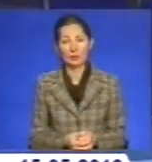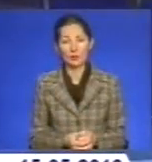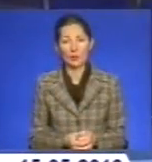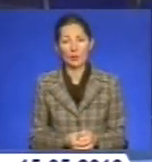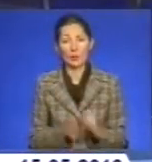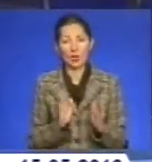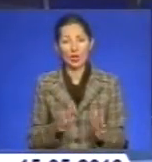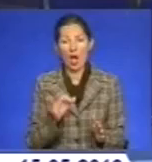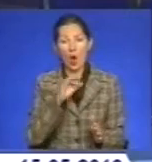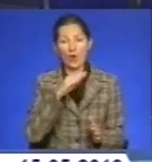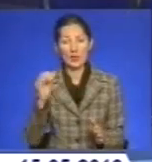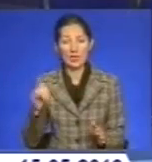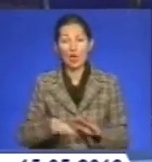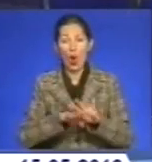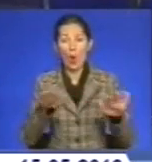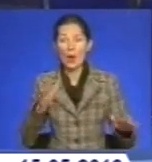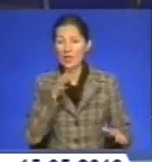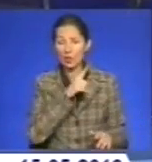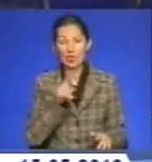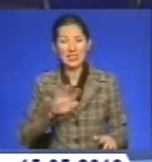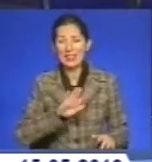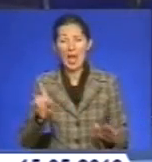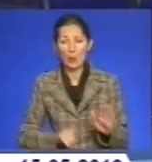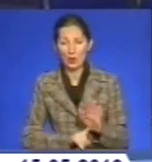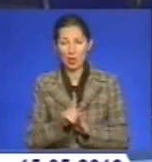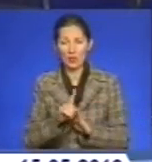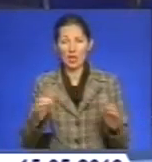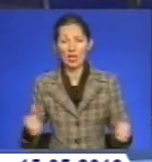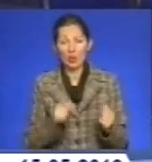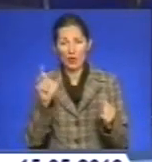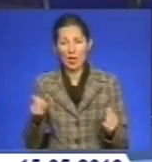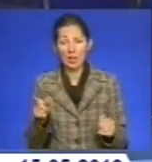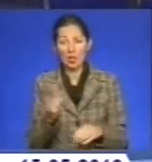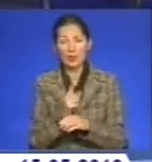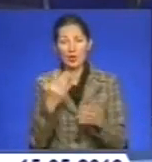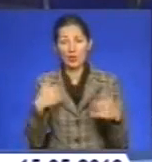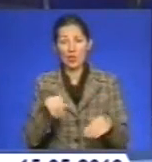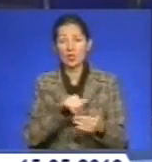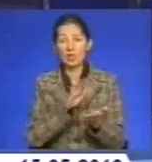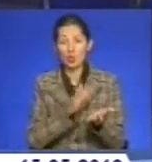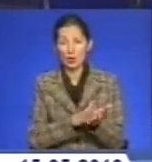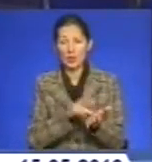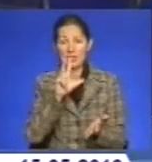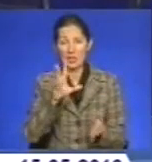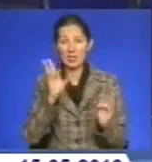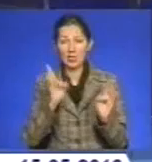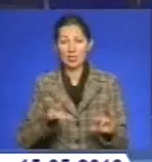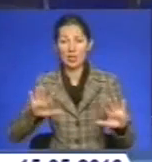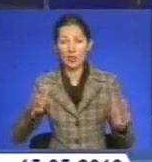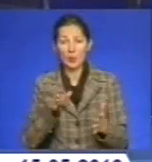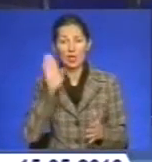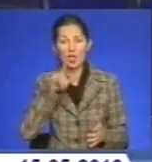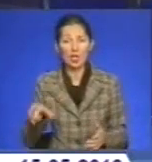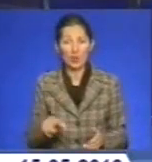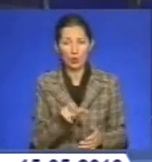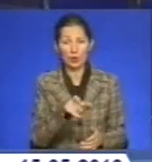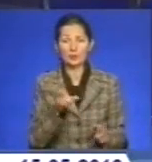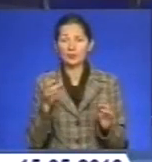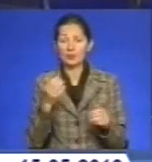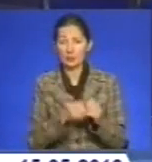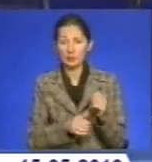Хоча офіційно купальний сезон ще не почався, рятувальники Тернопільщини вже зареєстрували 3 нещасних випадки на водоймах. Найчастіше